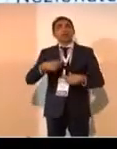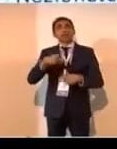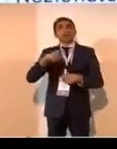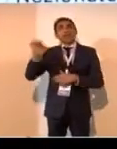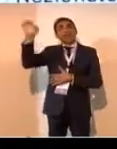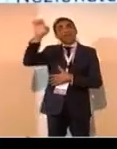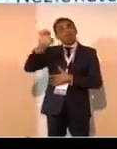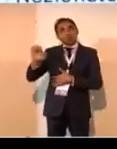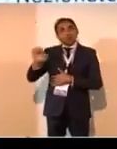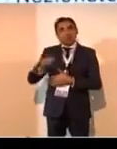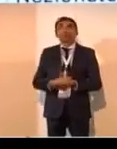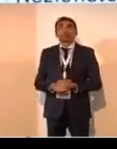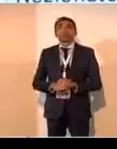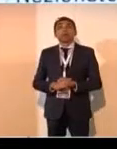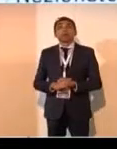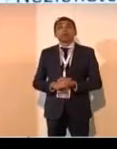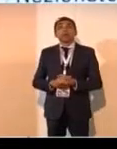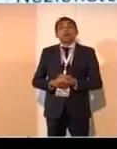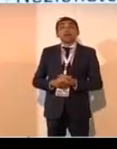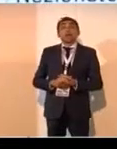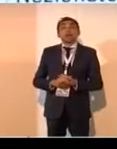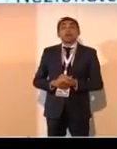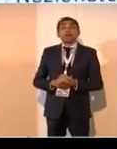Ed è l'Europa